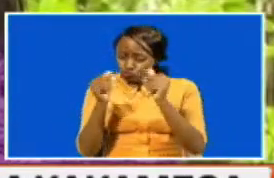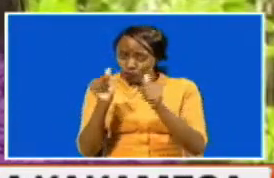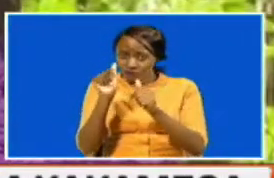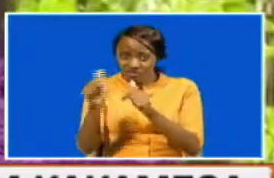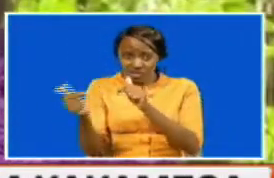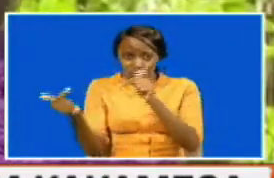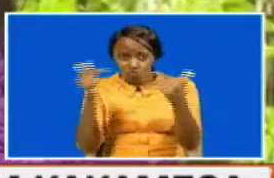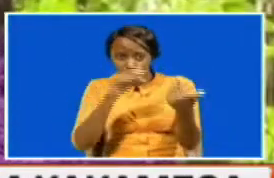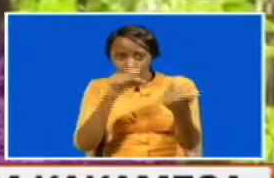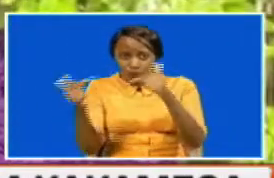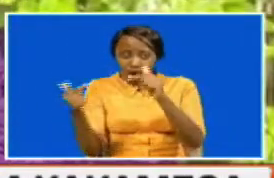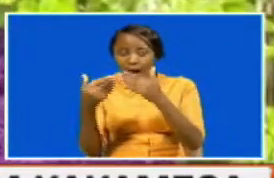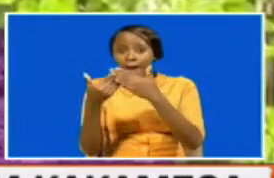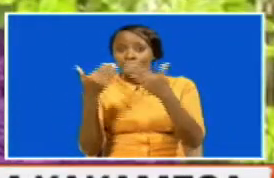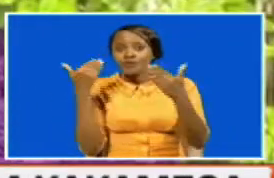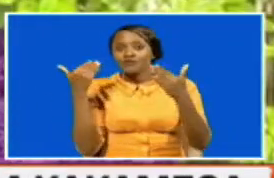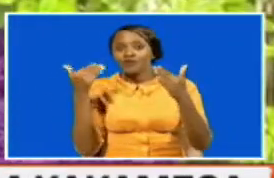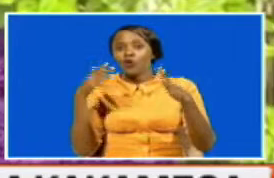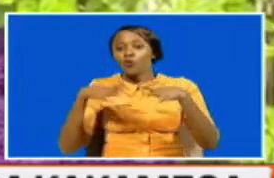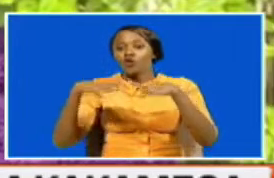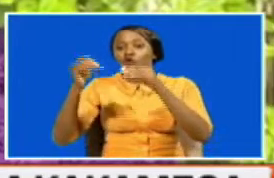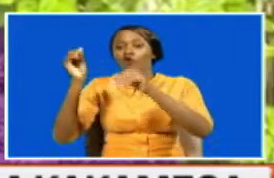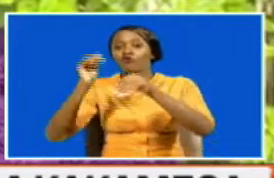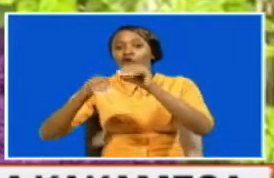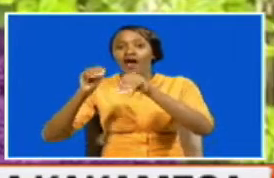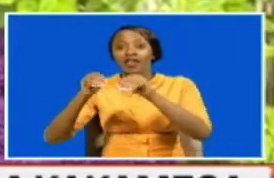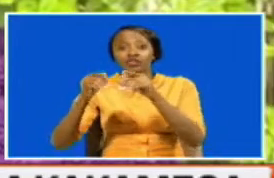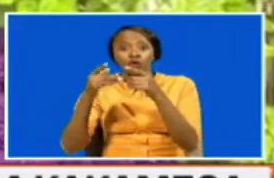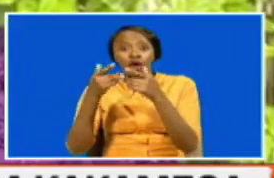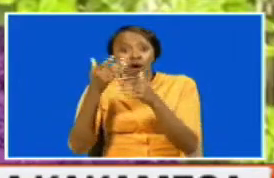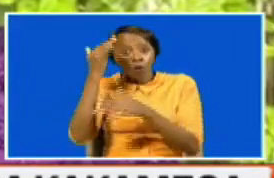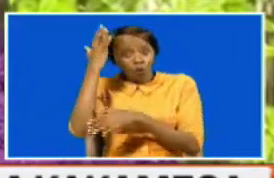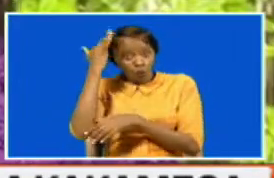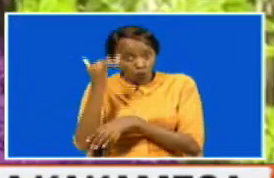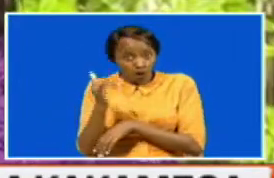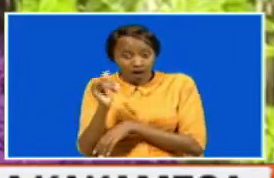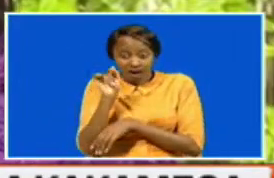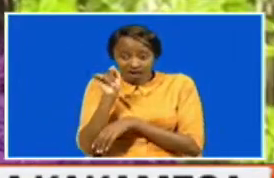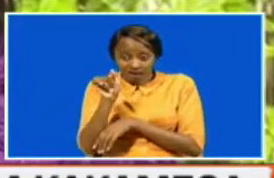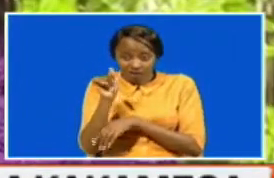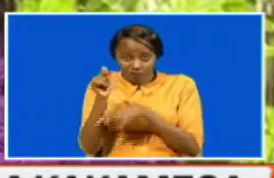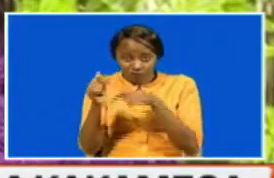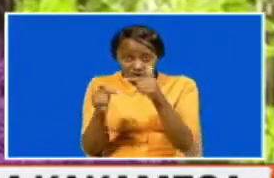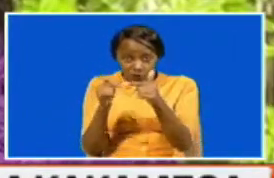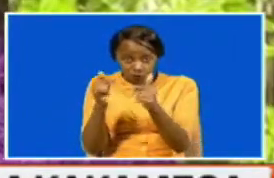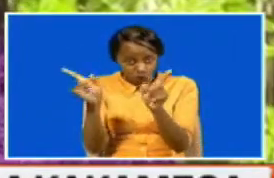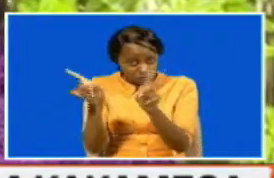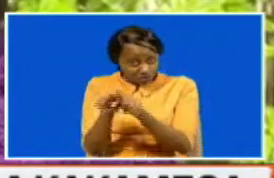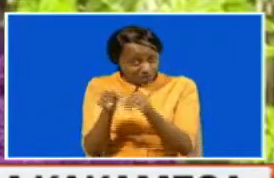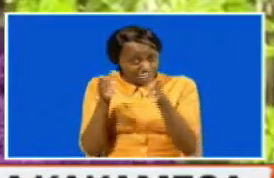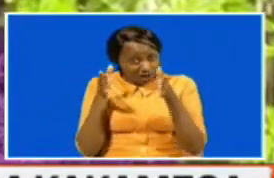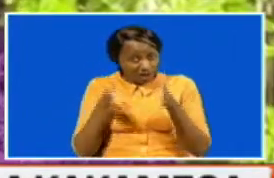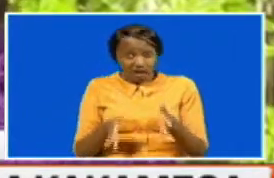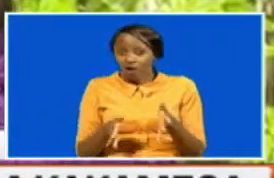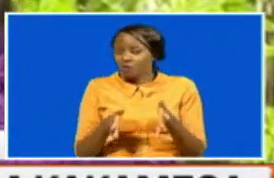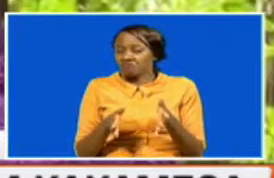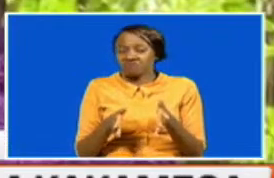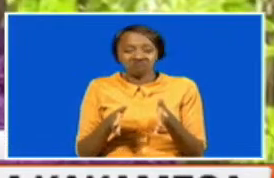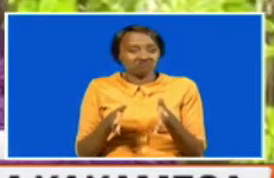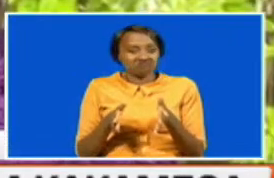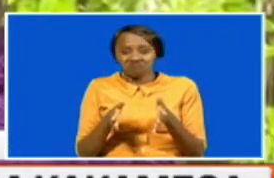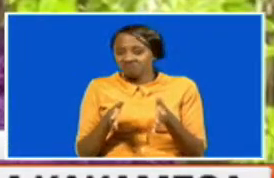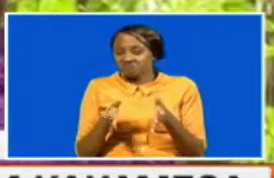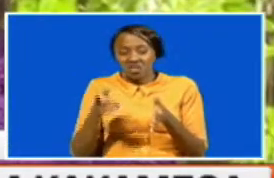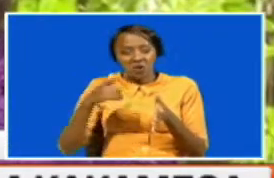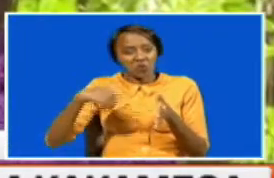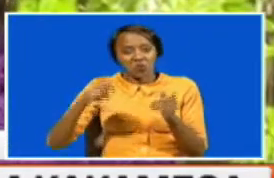before we go to any election. Otherwise, if we move the way we are moving now, we are going